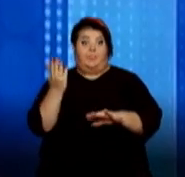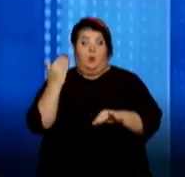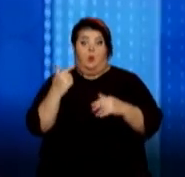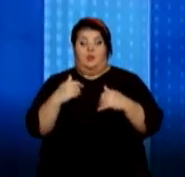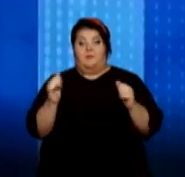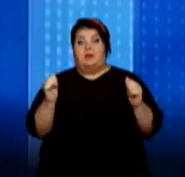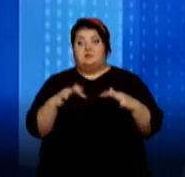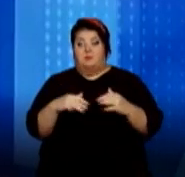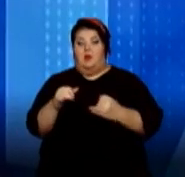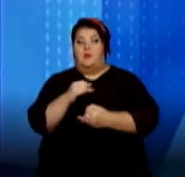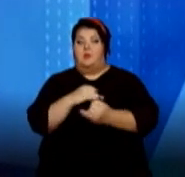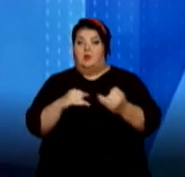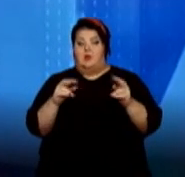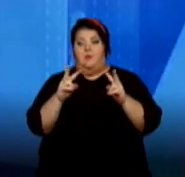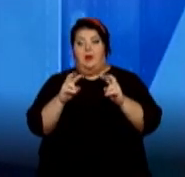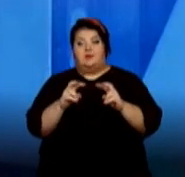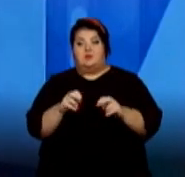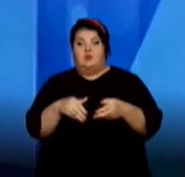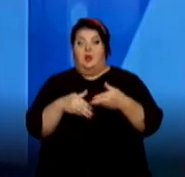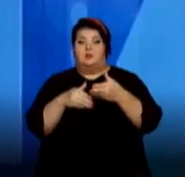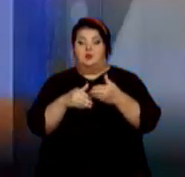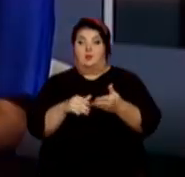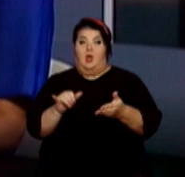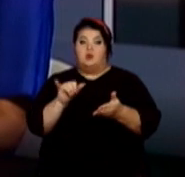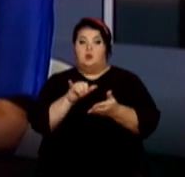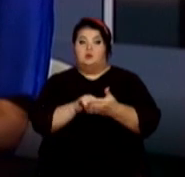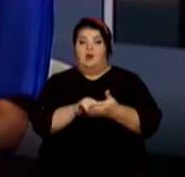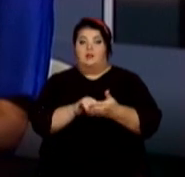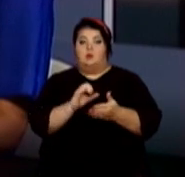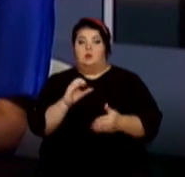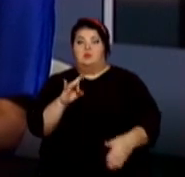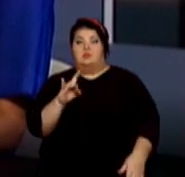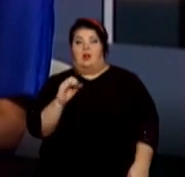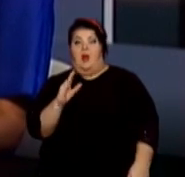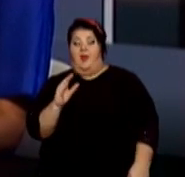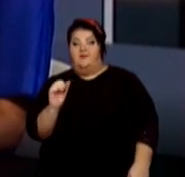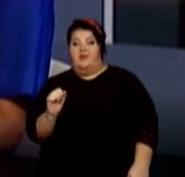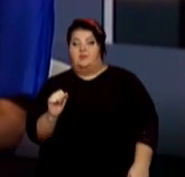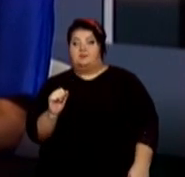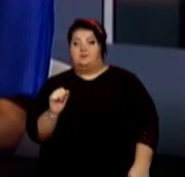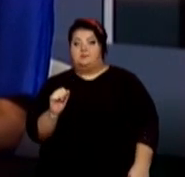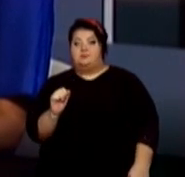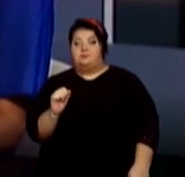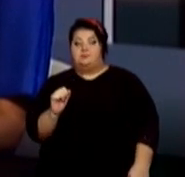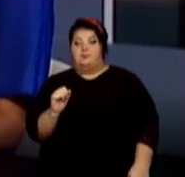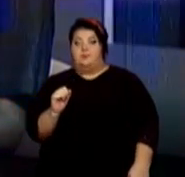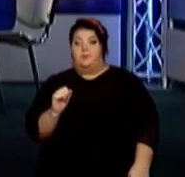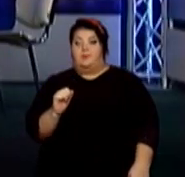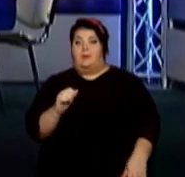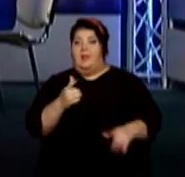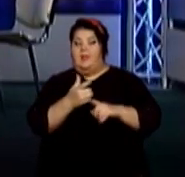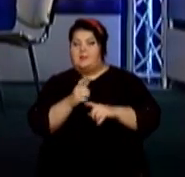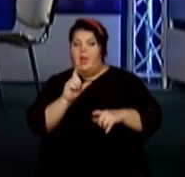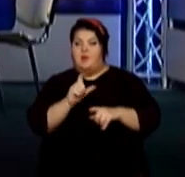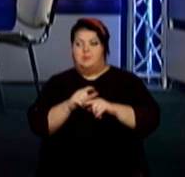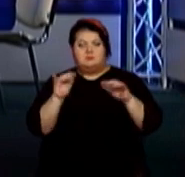зібралися, проговорили, проаналізували за допомогою додатку «Страва» найбільш інтенсивні з переміщення велосипедами